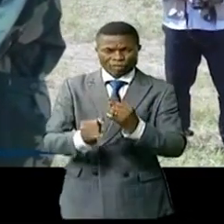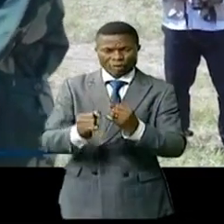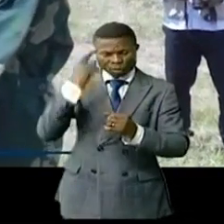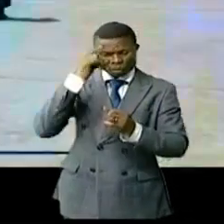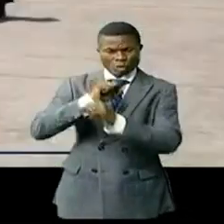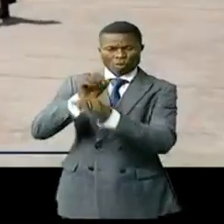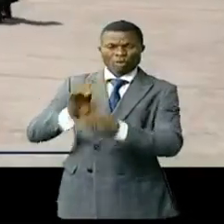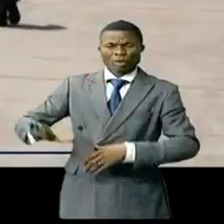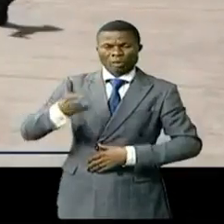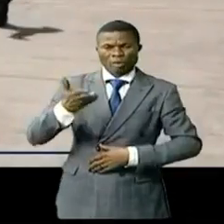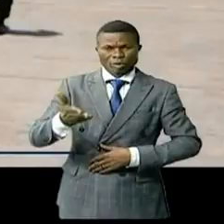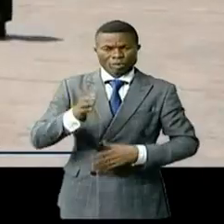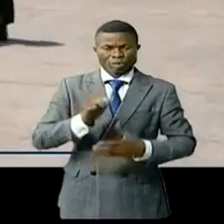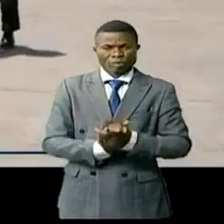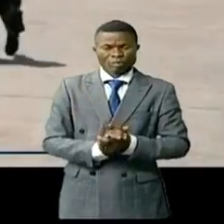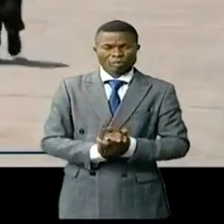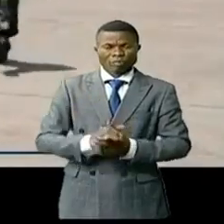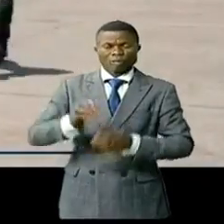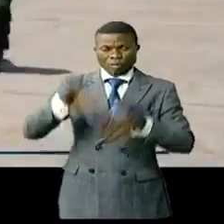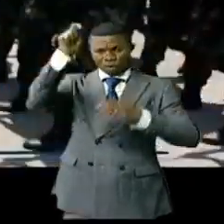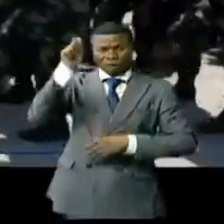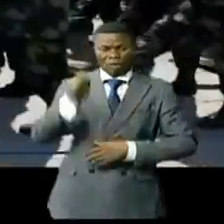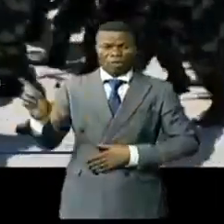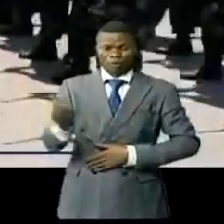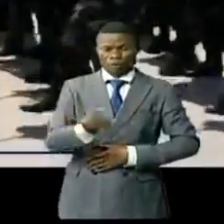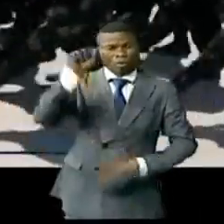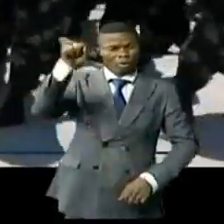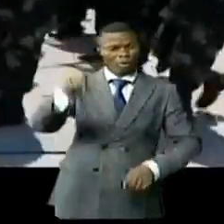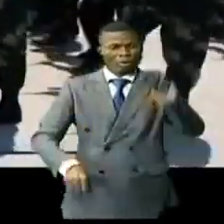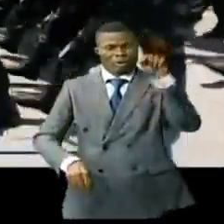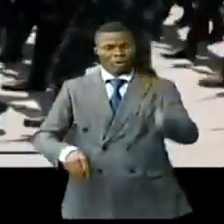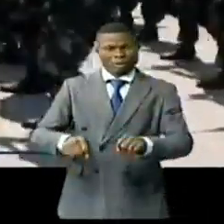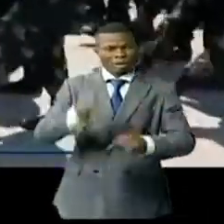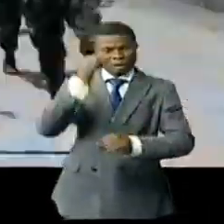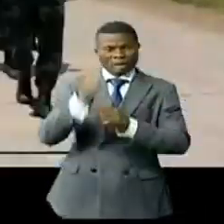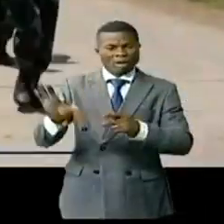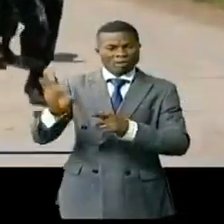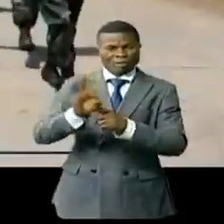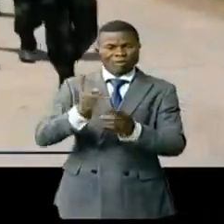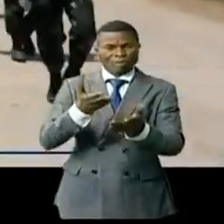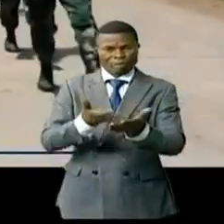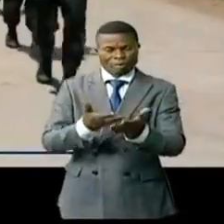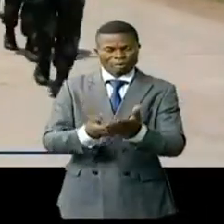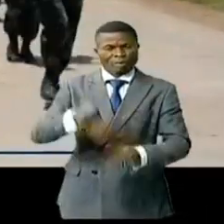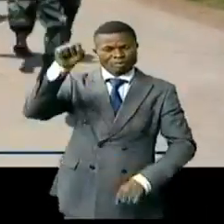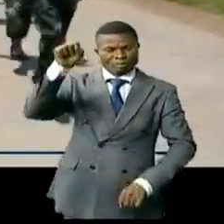vos ordres. Un défilé militaire a été organisé pour la circonstance à la fin de cette cérémonie.